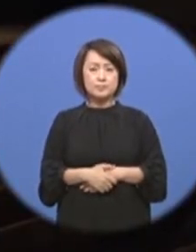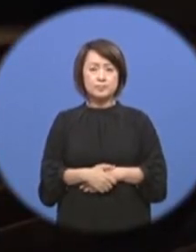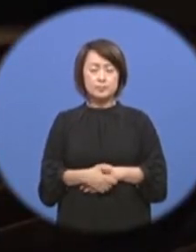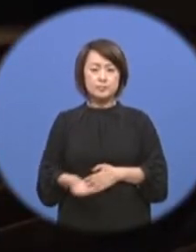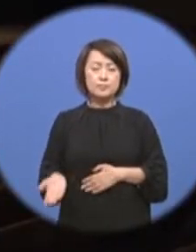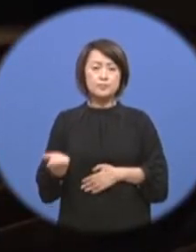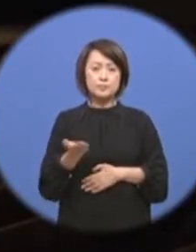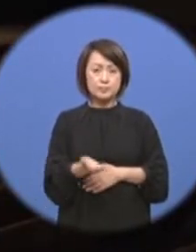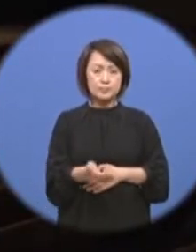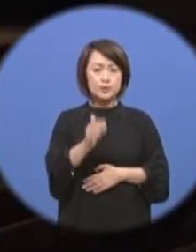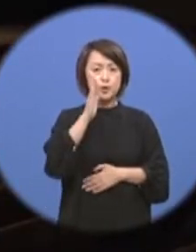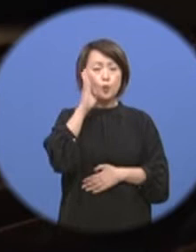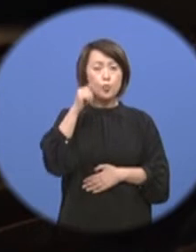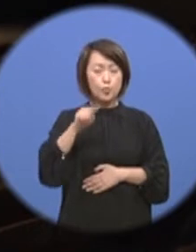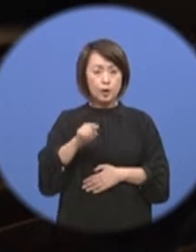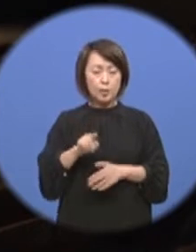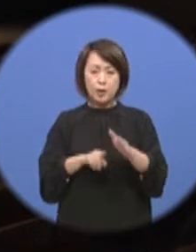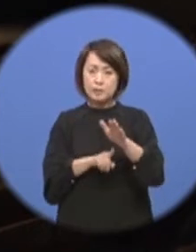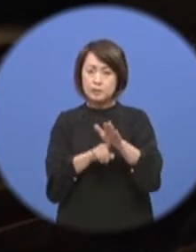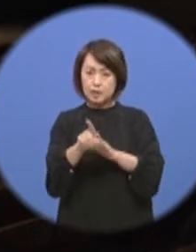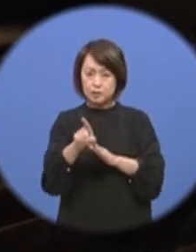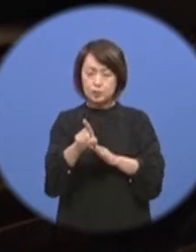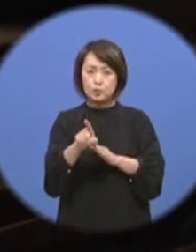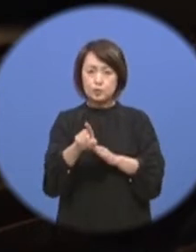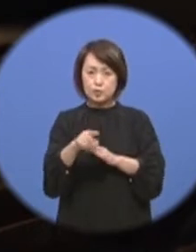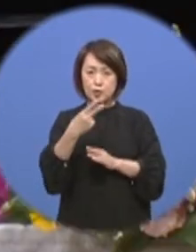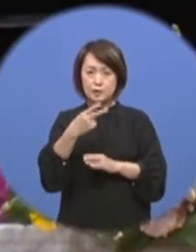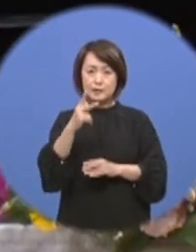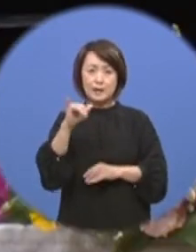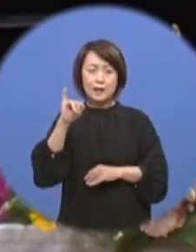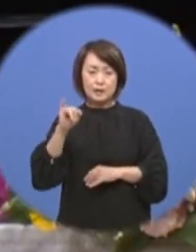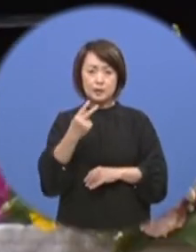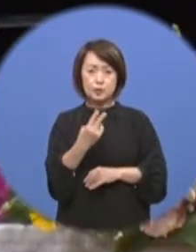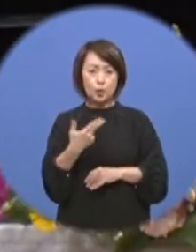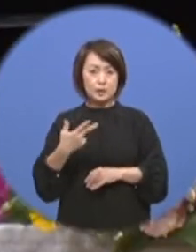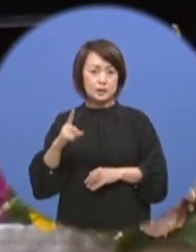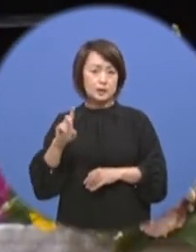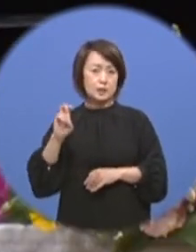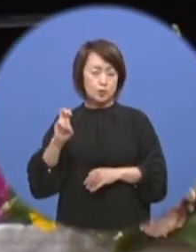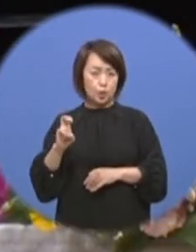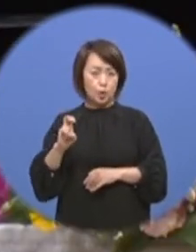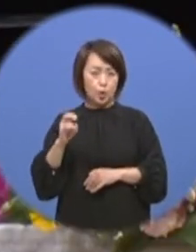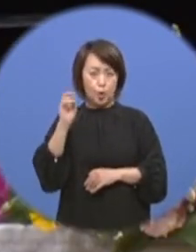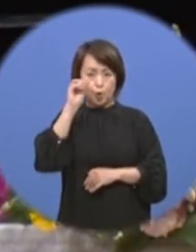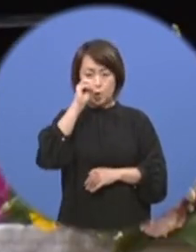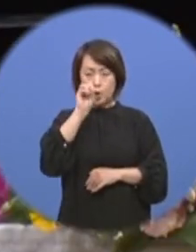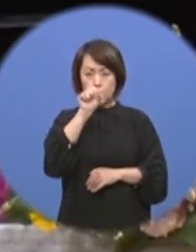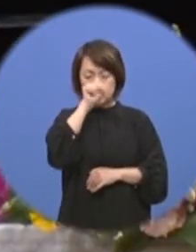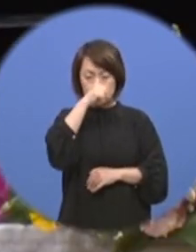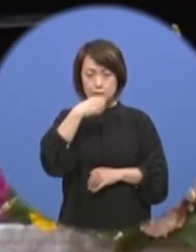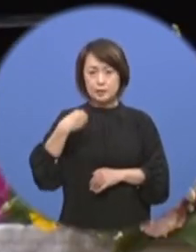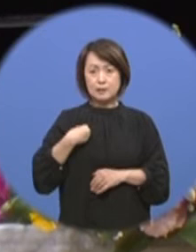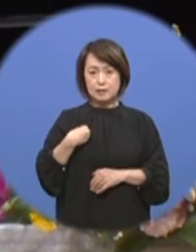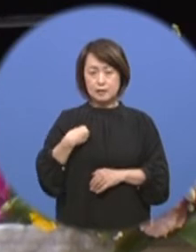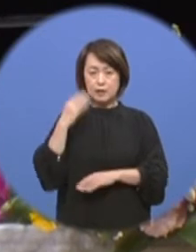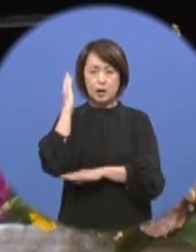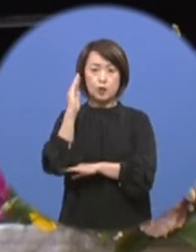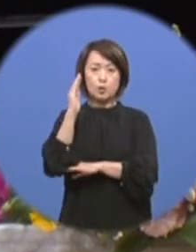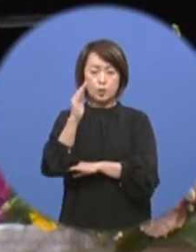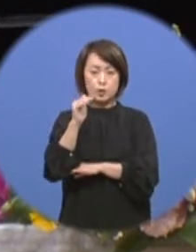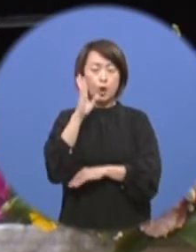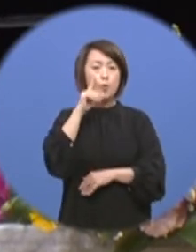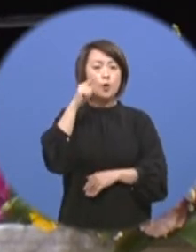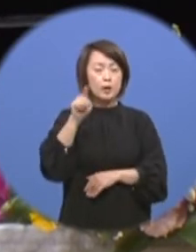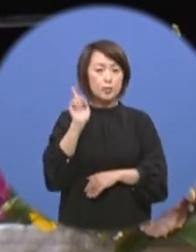この後和歌山県選出の二階俊博衆議院議員が講演し和歌山県の将来を担う